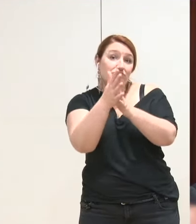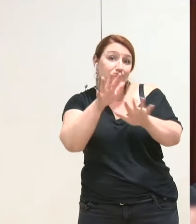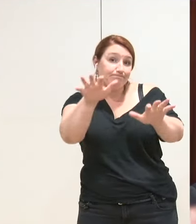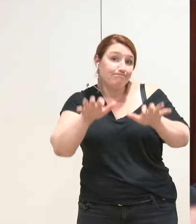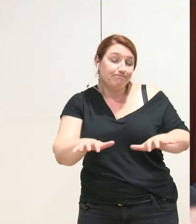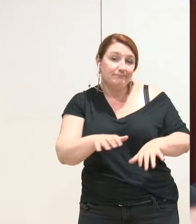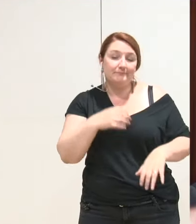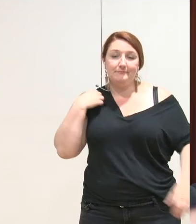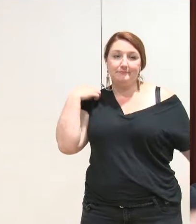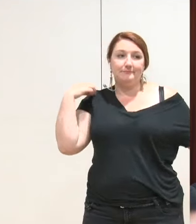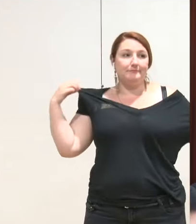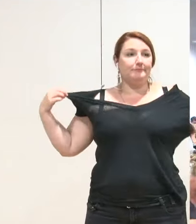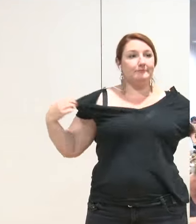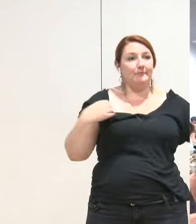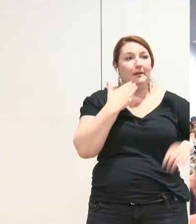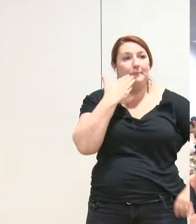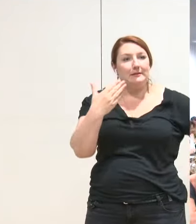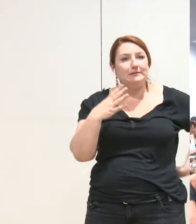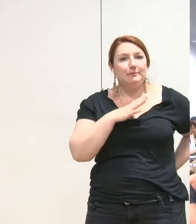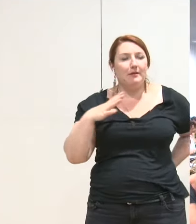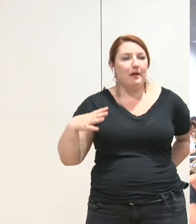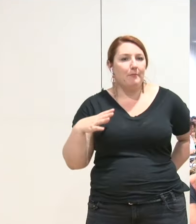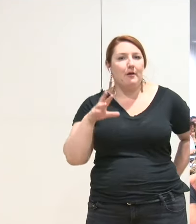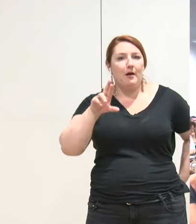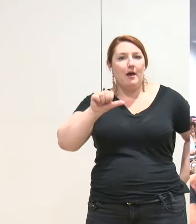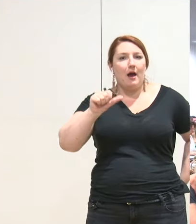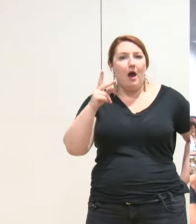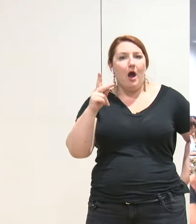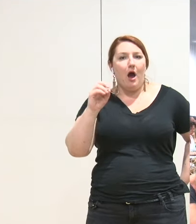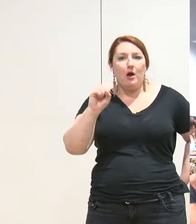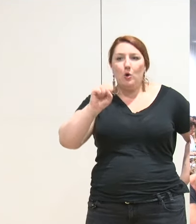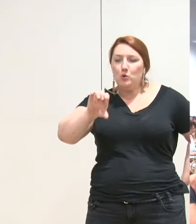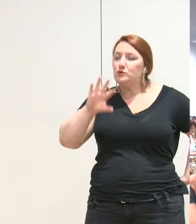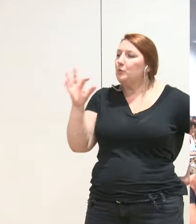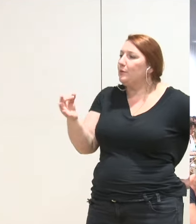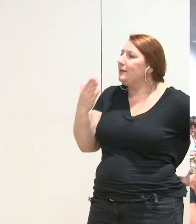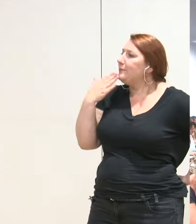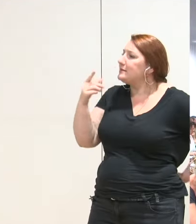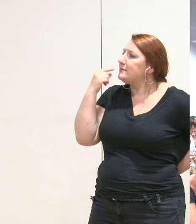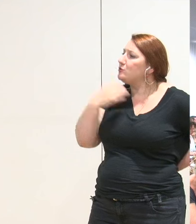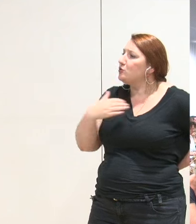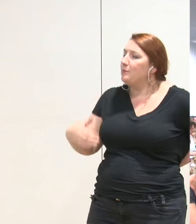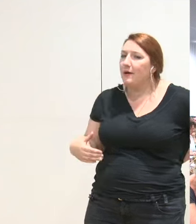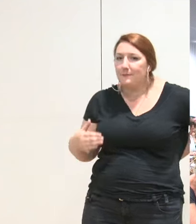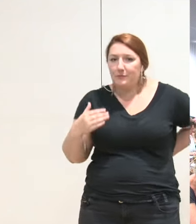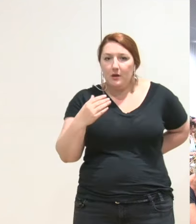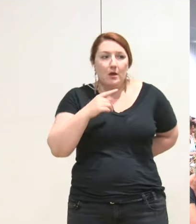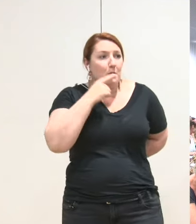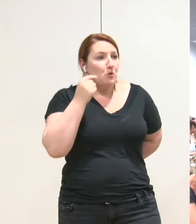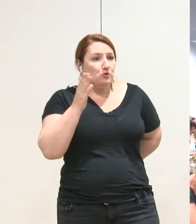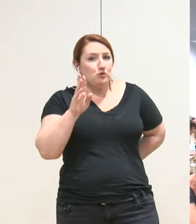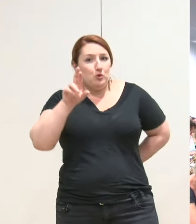merci Madame racose oui merci Monsieur le Maire Monsieur Bron nous en avons